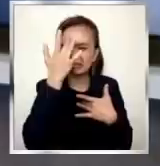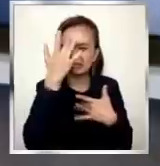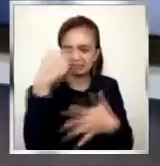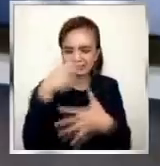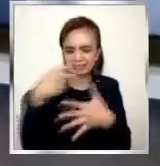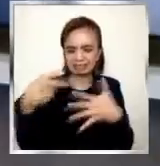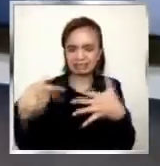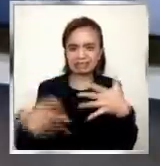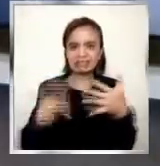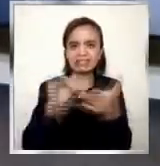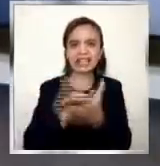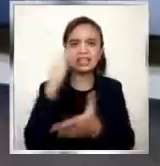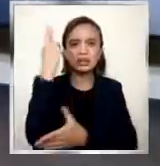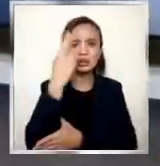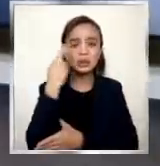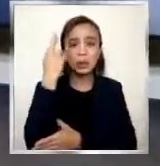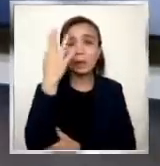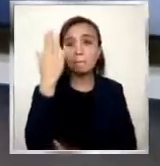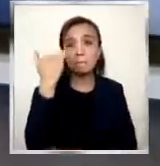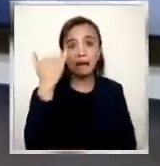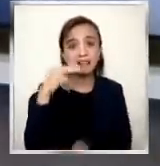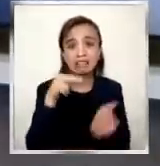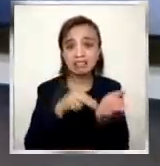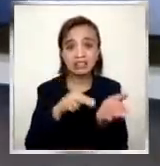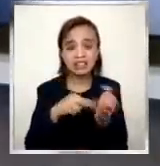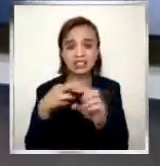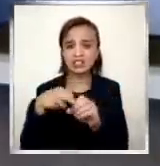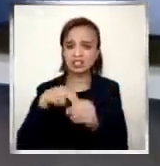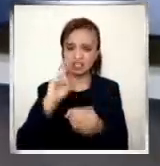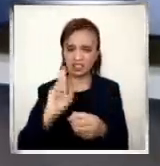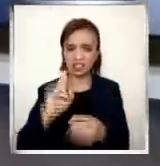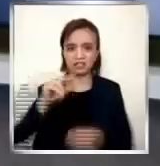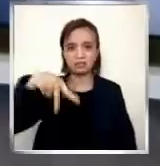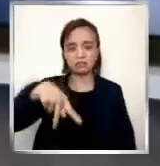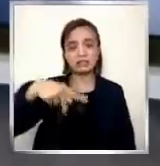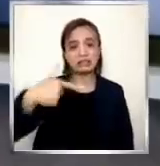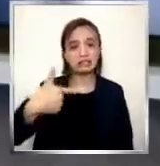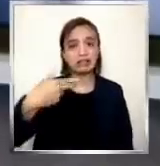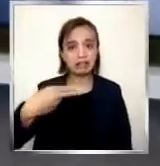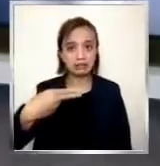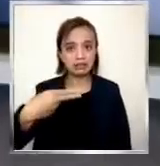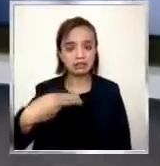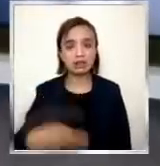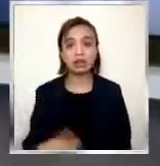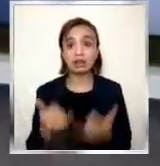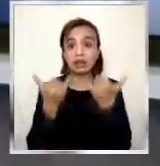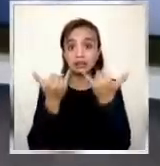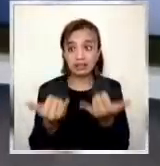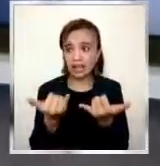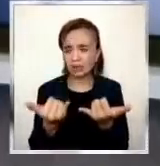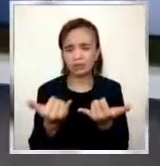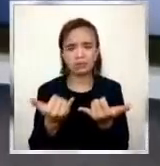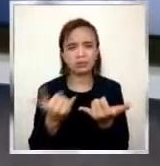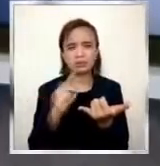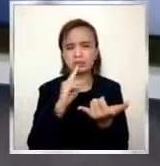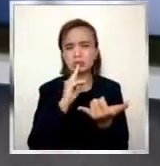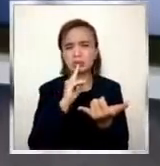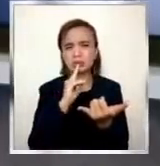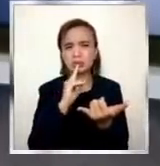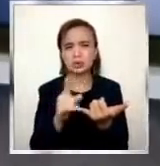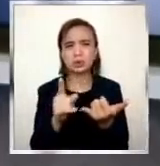na o nag-resign ang mga nurse sa Philippine General Hospital o PGH. At ngayong sagad na rin ang kakayahan ng